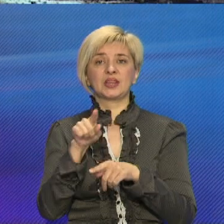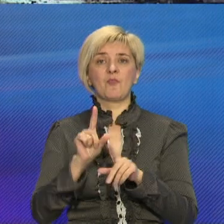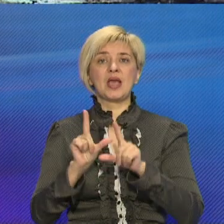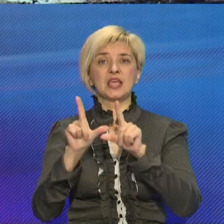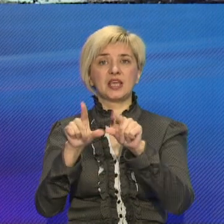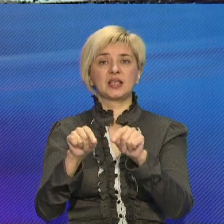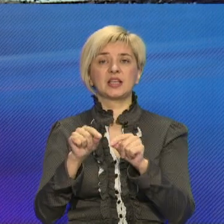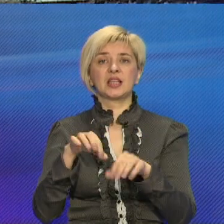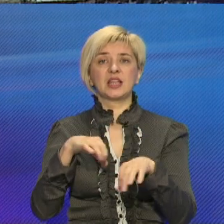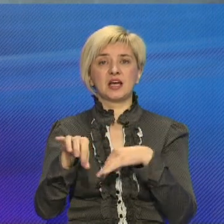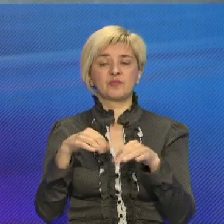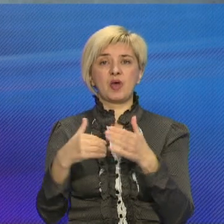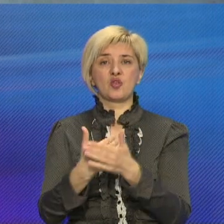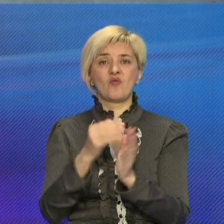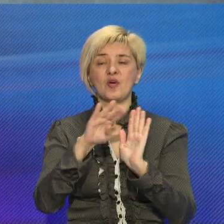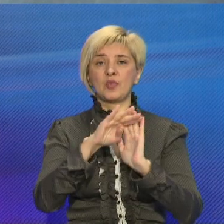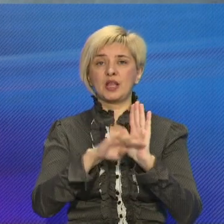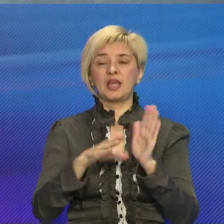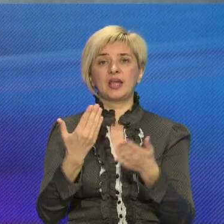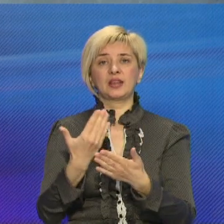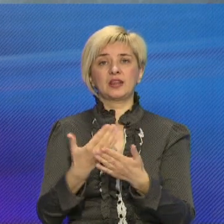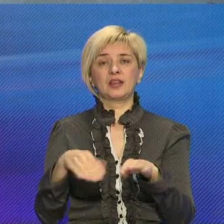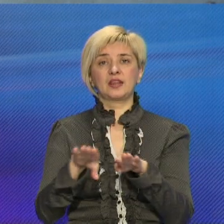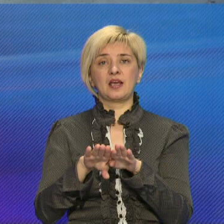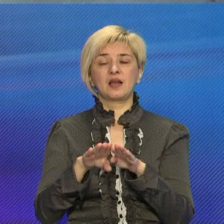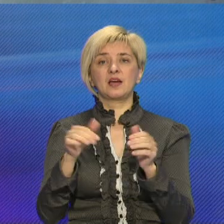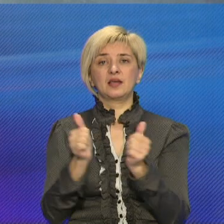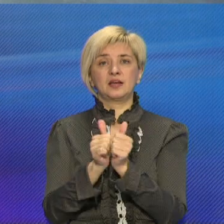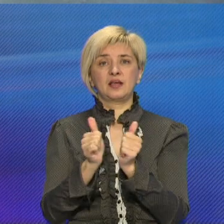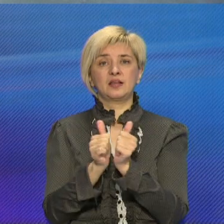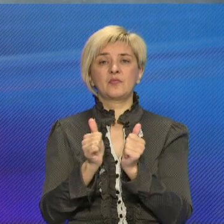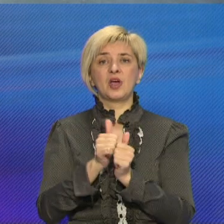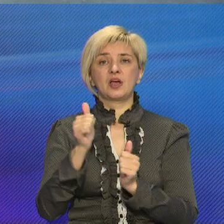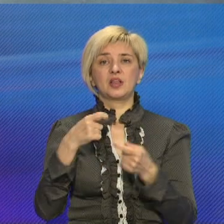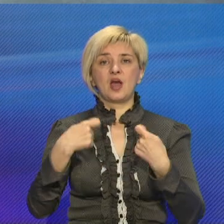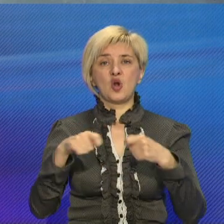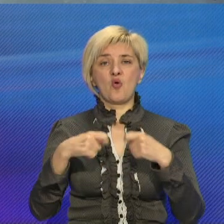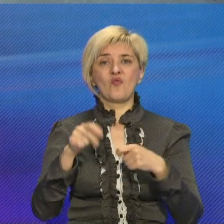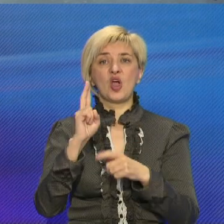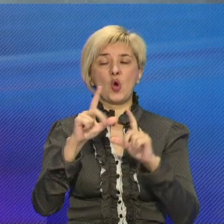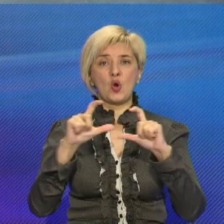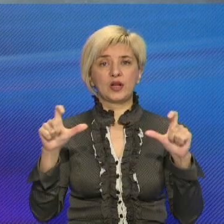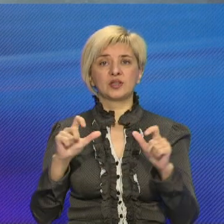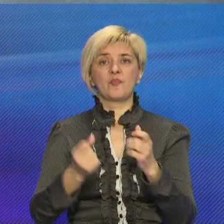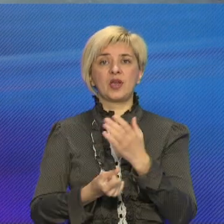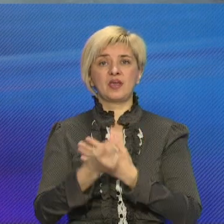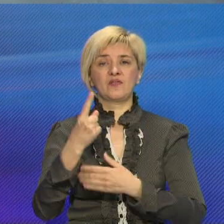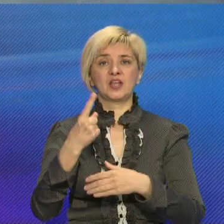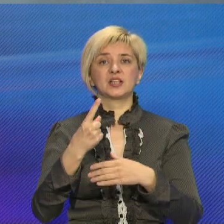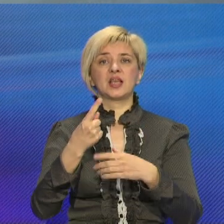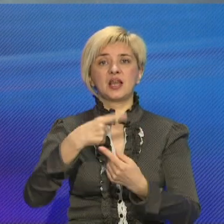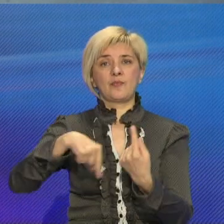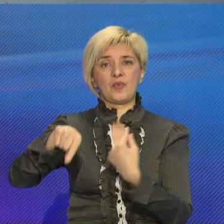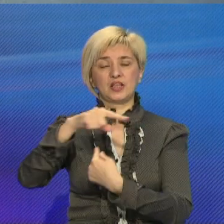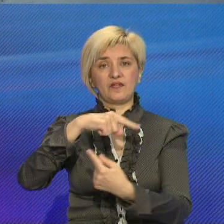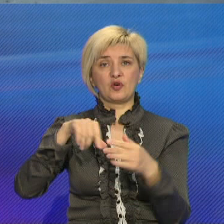новому розкладі. Так, з боку гандльового коледжа по вулиці Поповича з'явилися розворотні пляцовки і припиночний пункт «Мост», куди